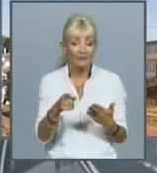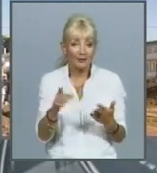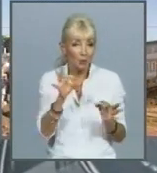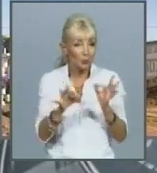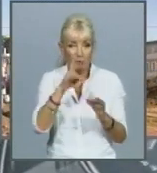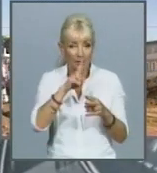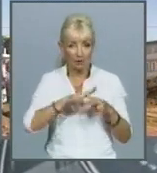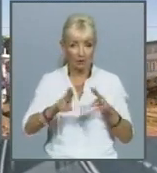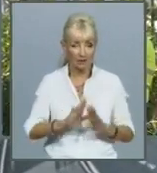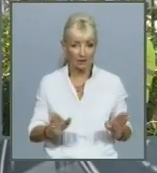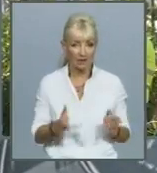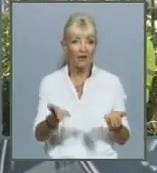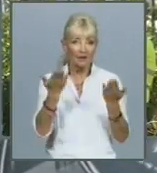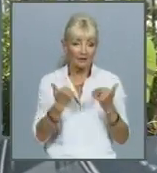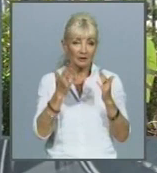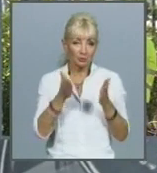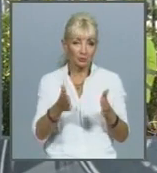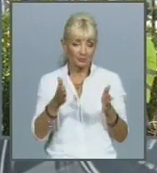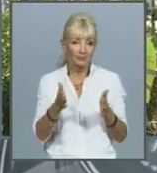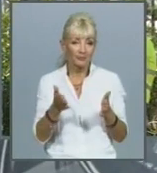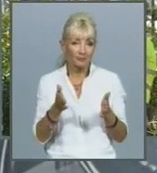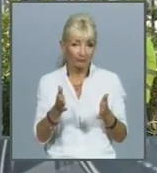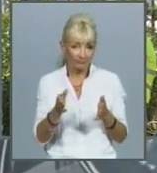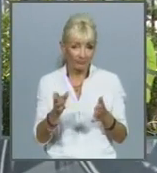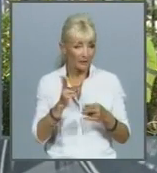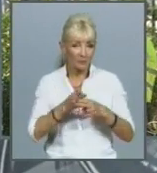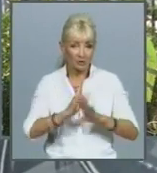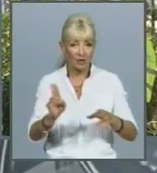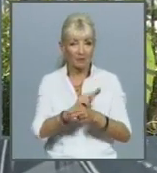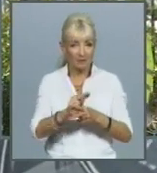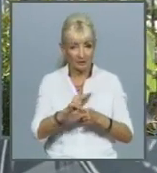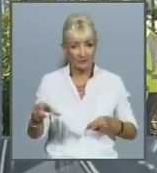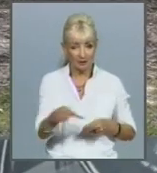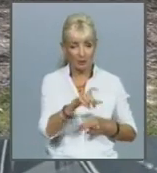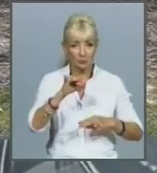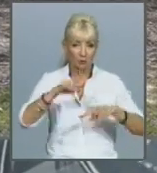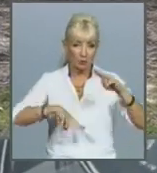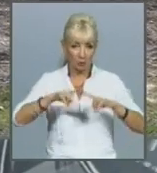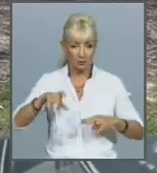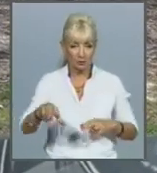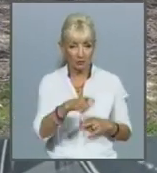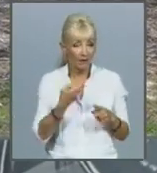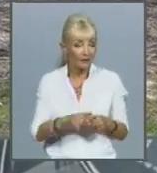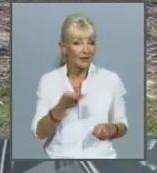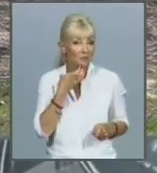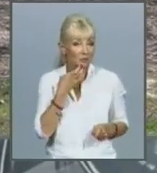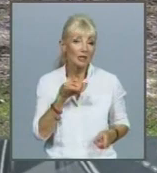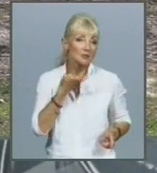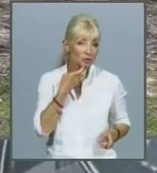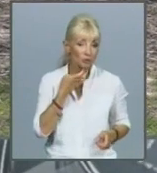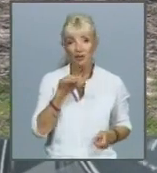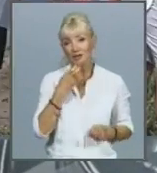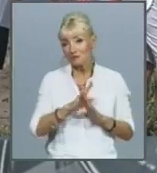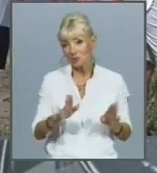Но давайте будем мешать ремонтировать дорогу или строить дорогу. Но это как-то это смешно. Смішно, не смішно, проти